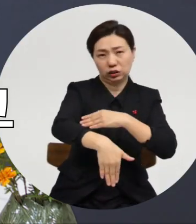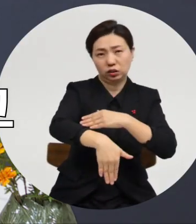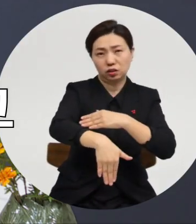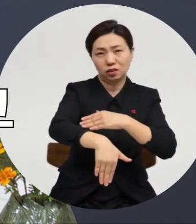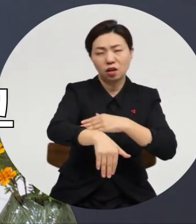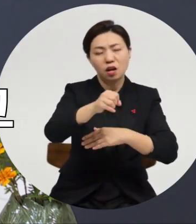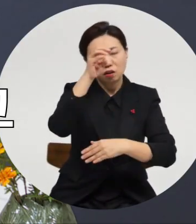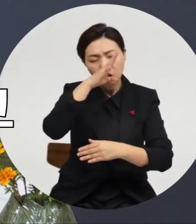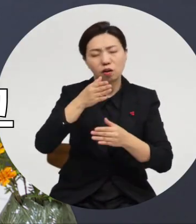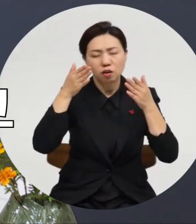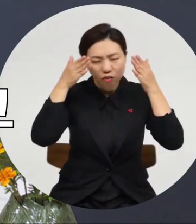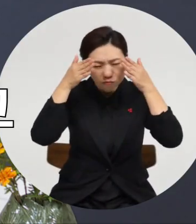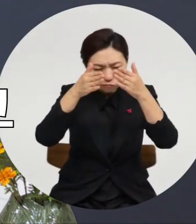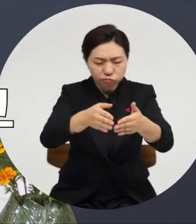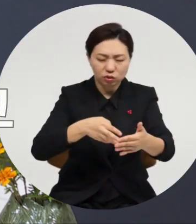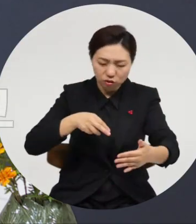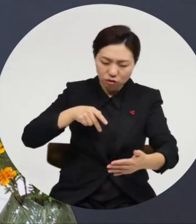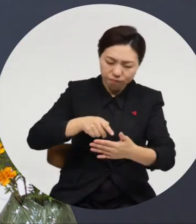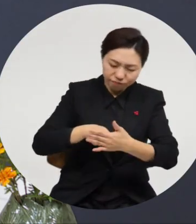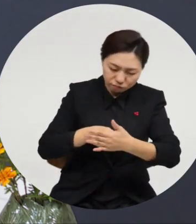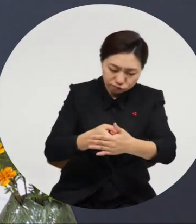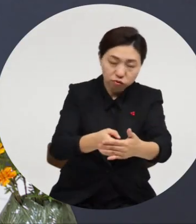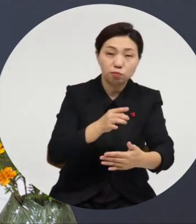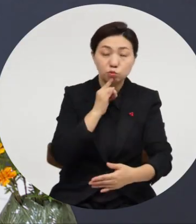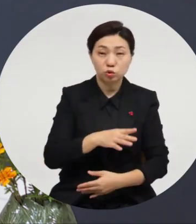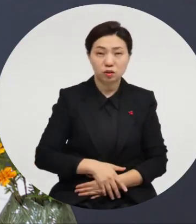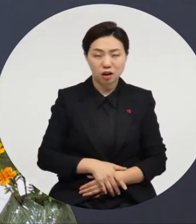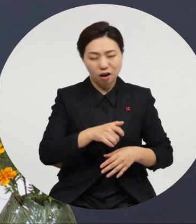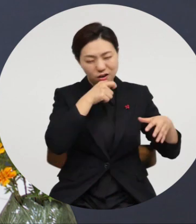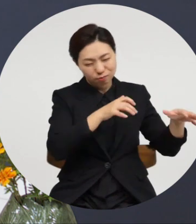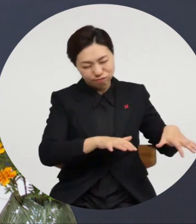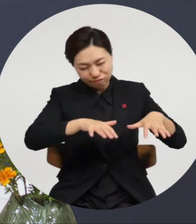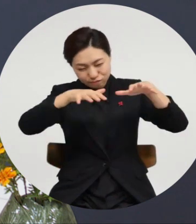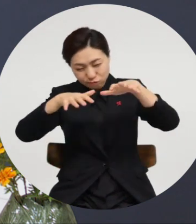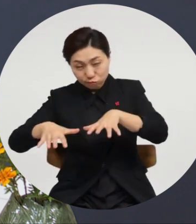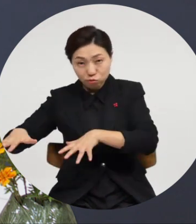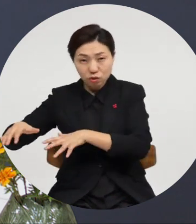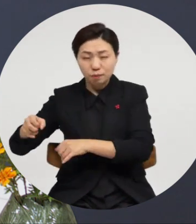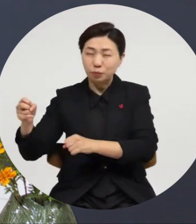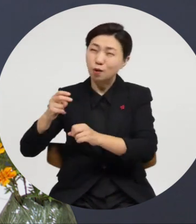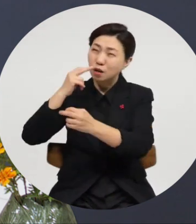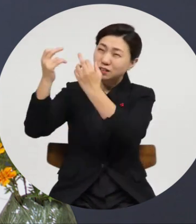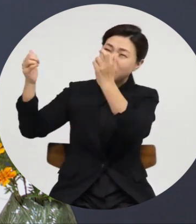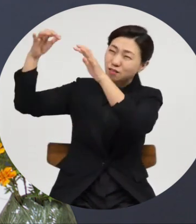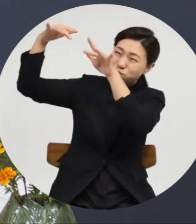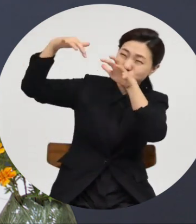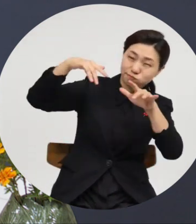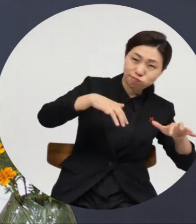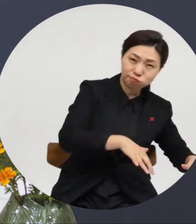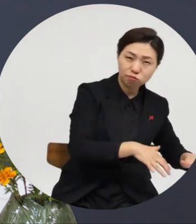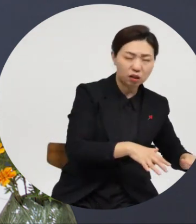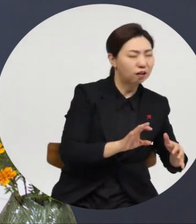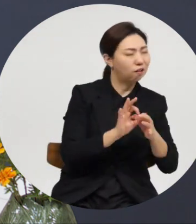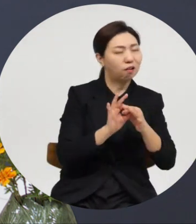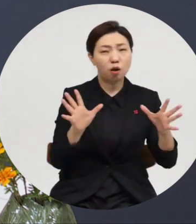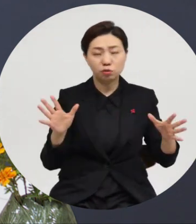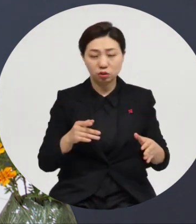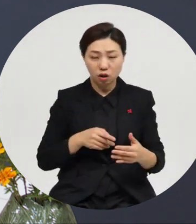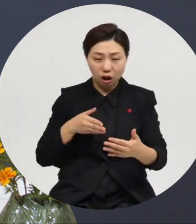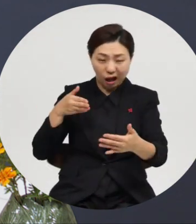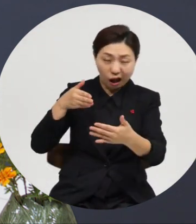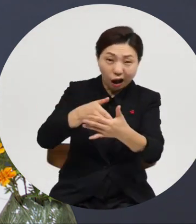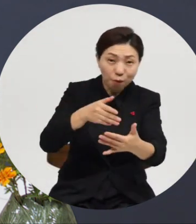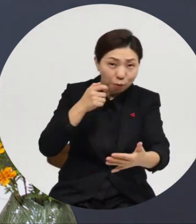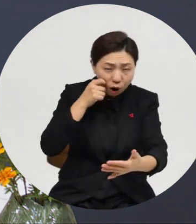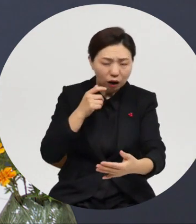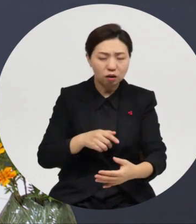이렇게 다만 갈 뿐이다. 이 사람은 설령 홍수가 지든지 산사태가 나가지고